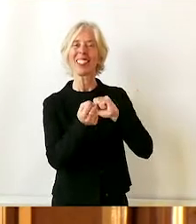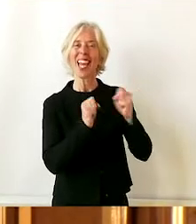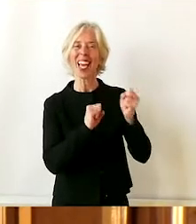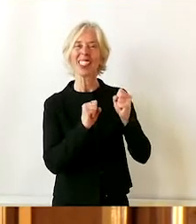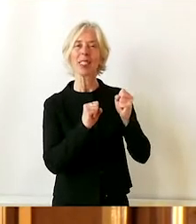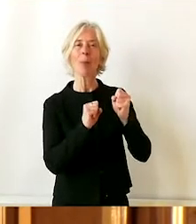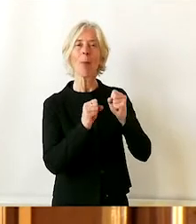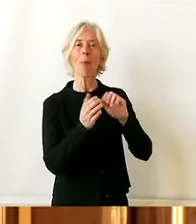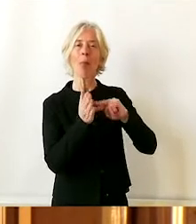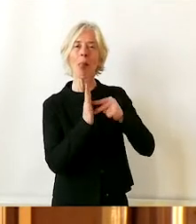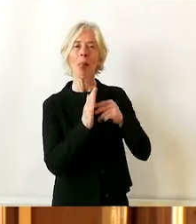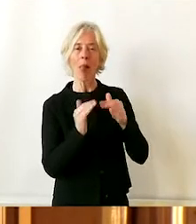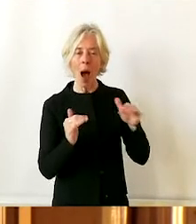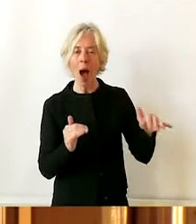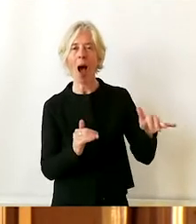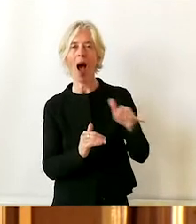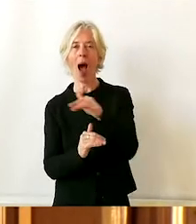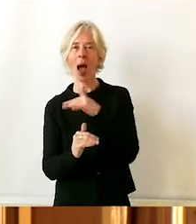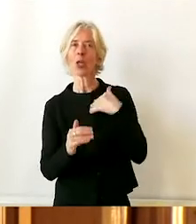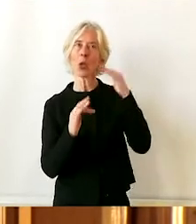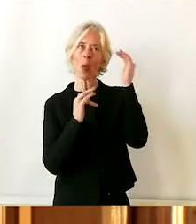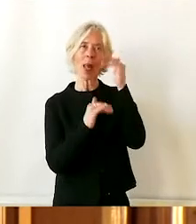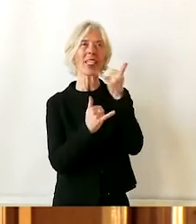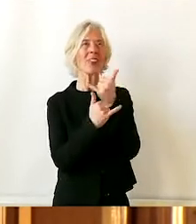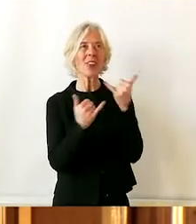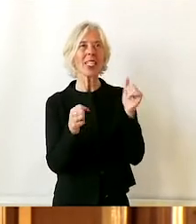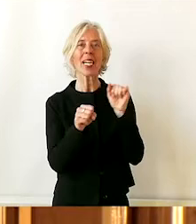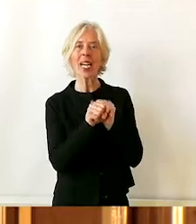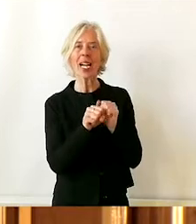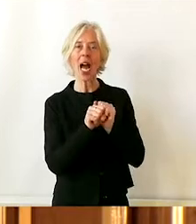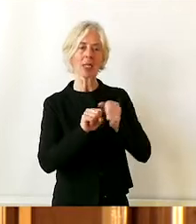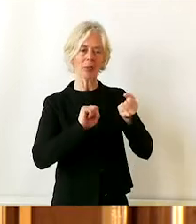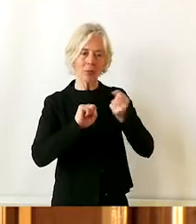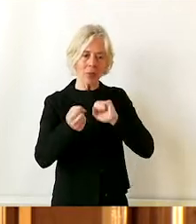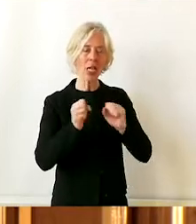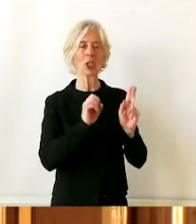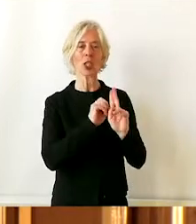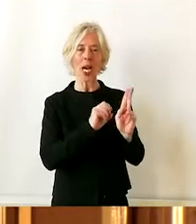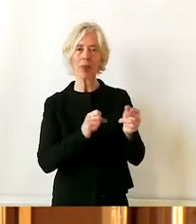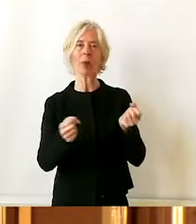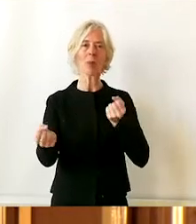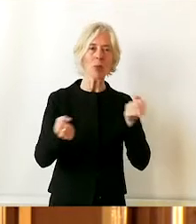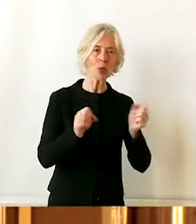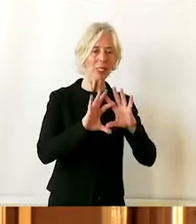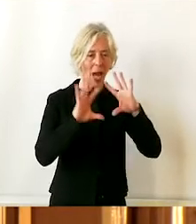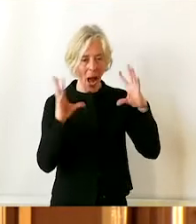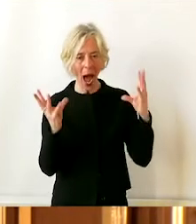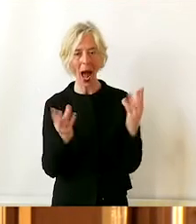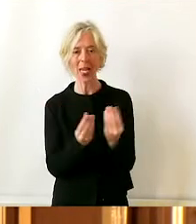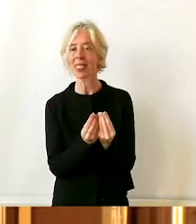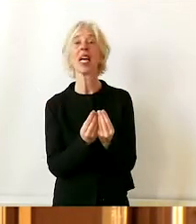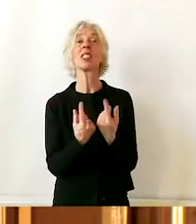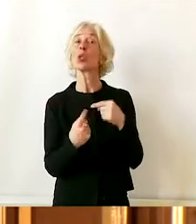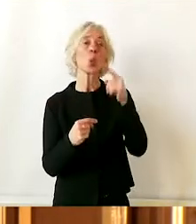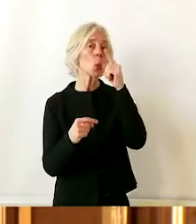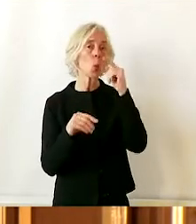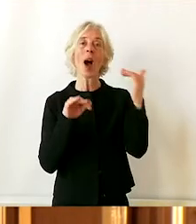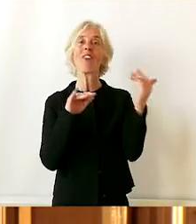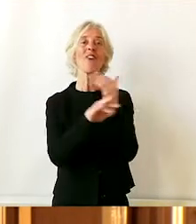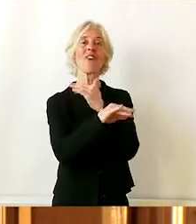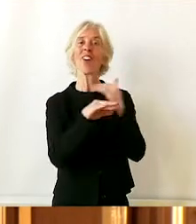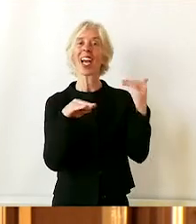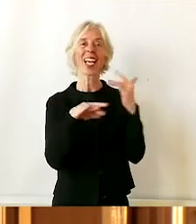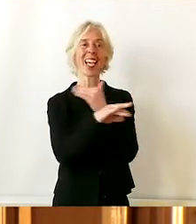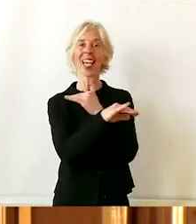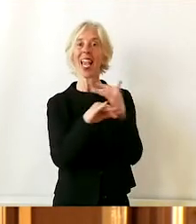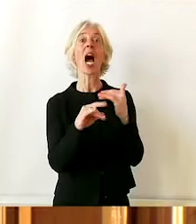Gesamtverkehrsplan, ein etwas trüges Wort. Und wo es uns einfach auch wichtig war, dass auch alleine durch die Begrifflichkeit klar wird, es geht nicht nur um Verkehr, sondern es geht darum, wie wir alle